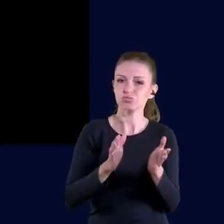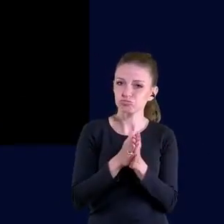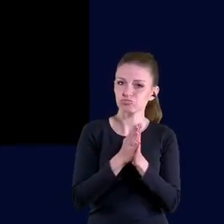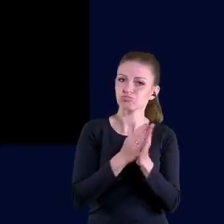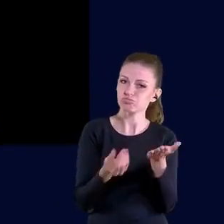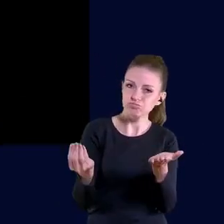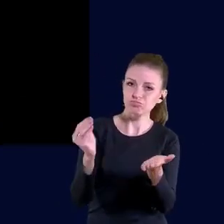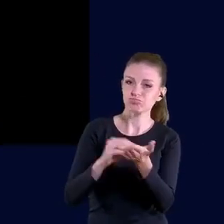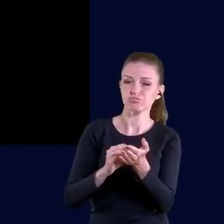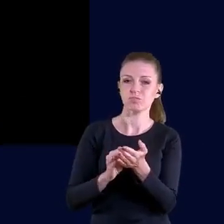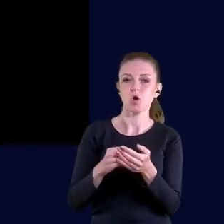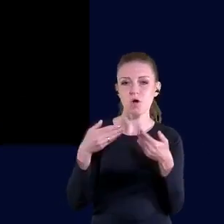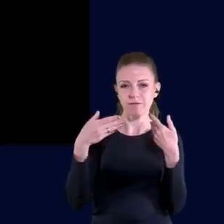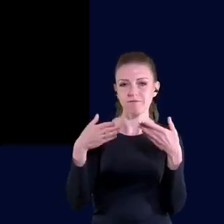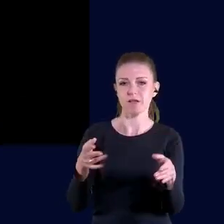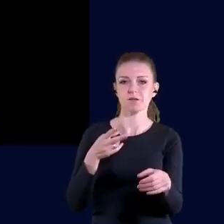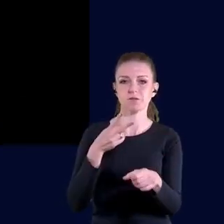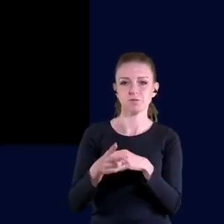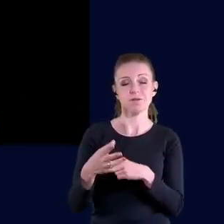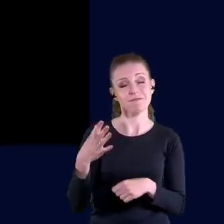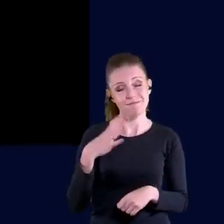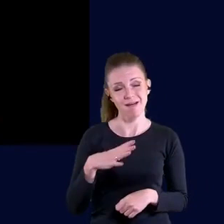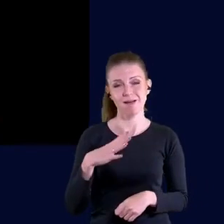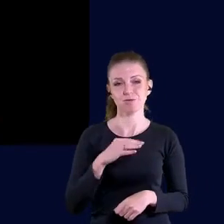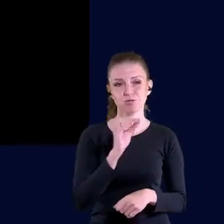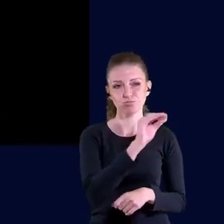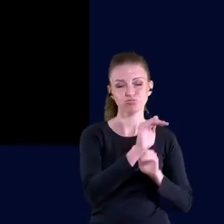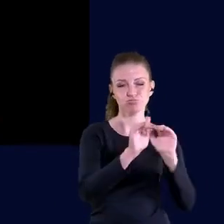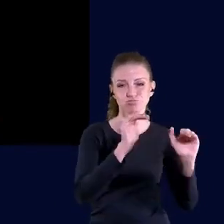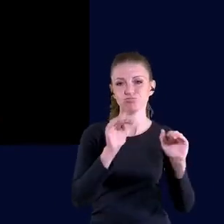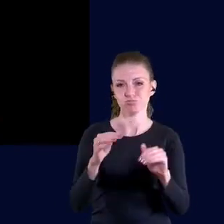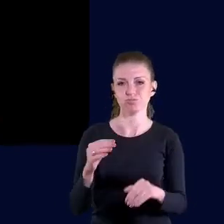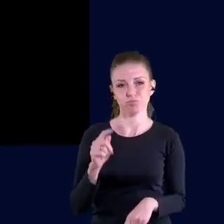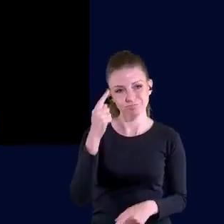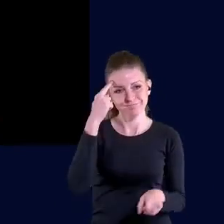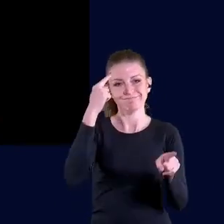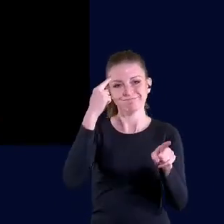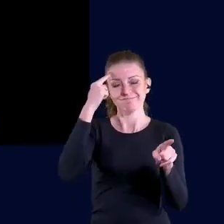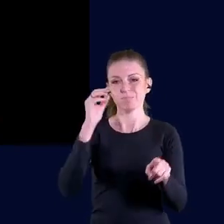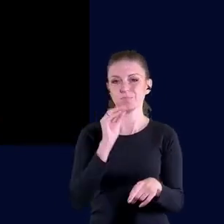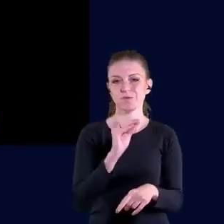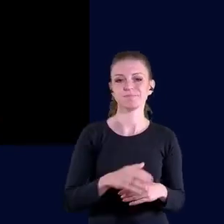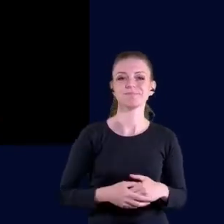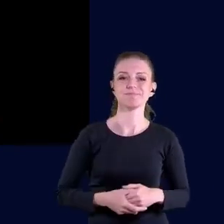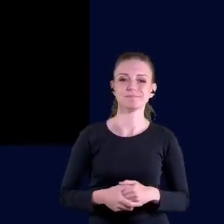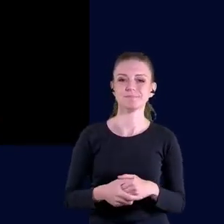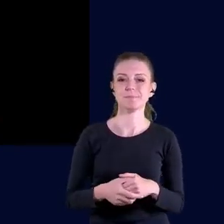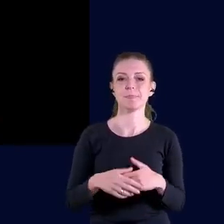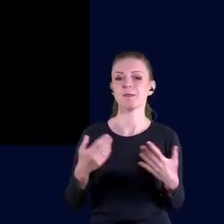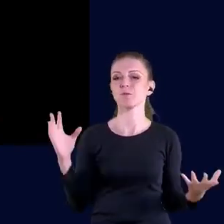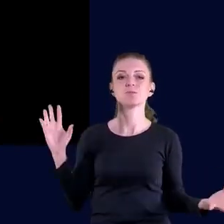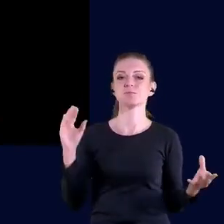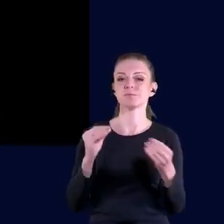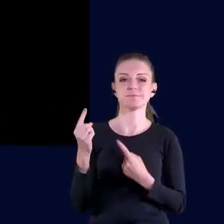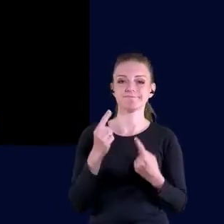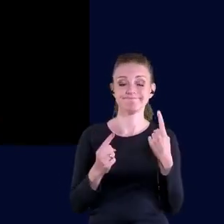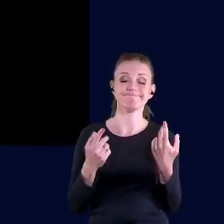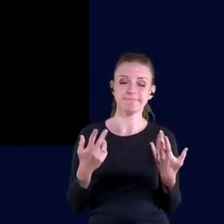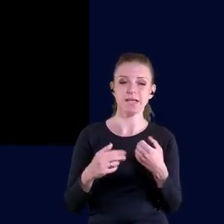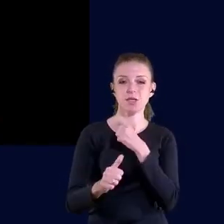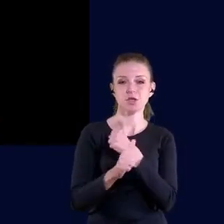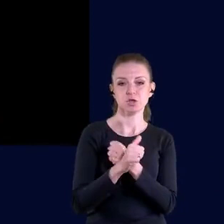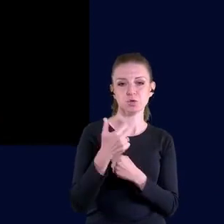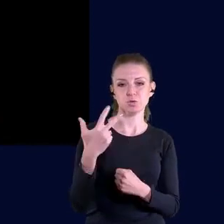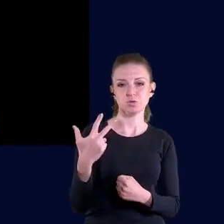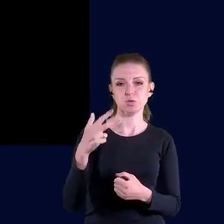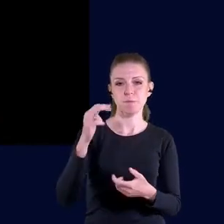żeby w tym otwartość szli proszę państwa wnioski 63